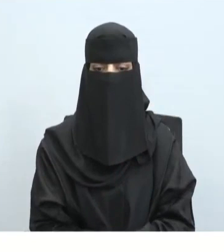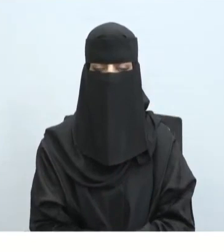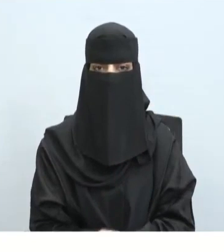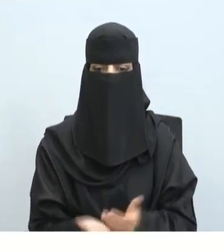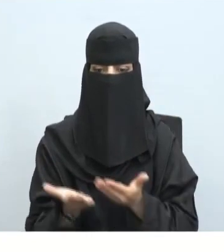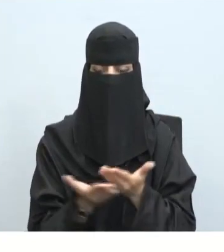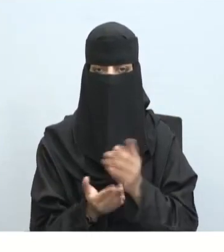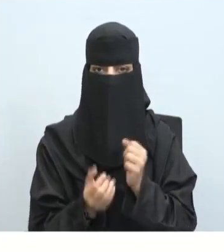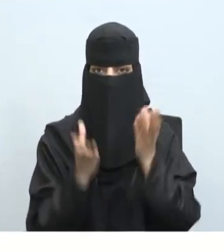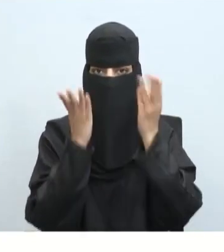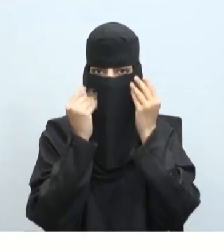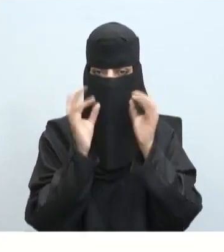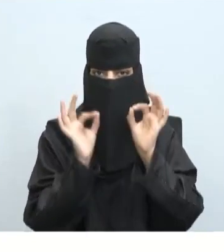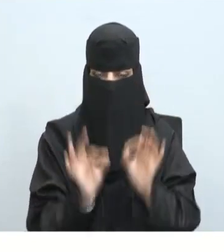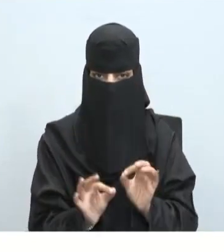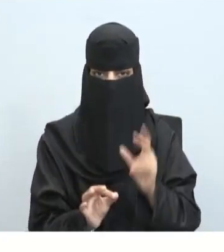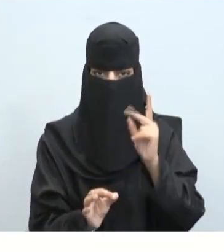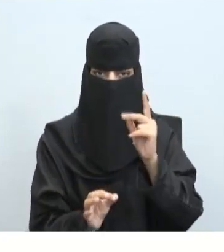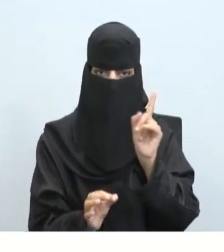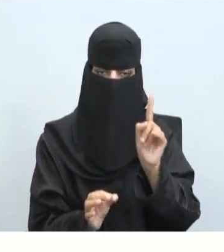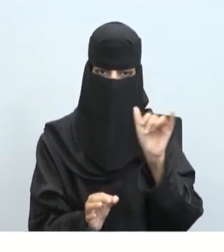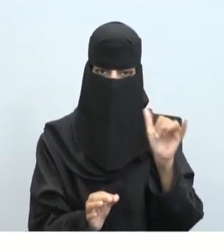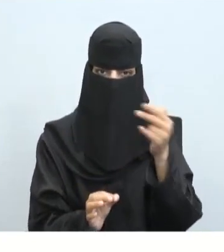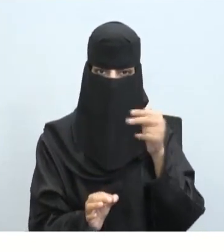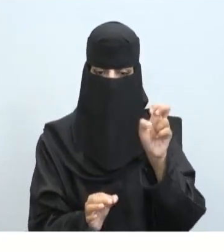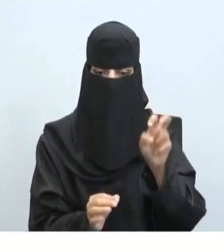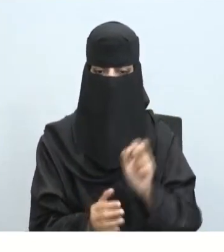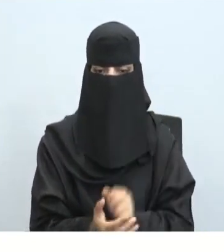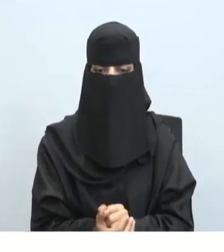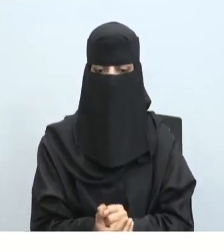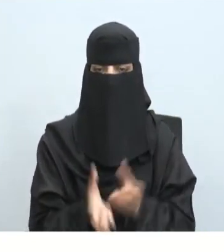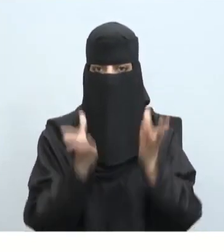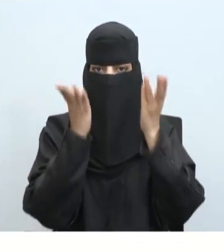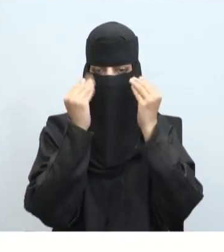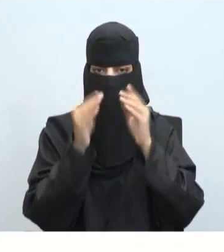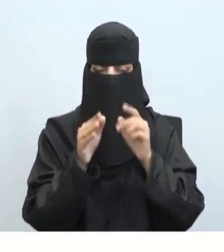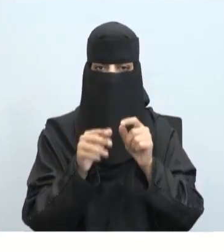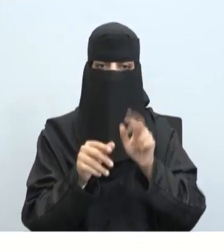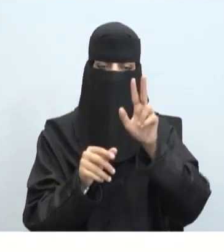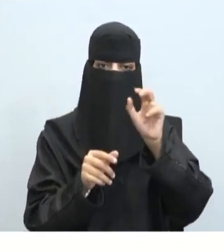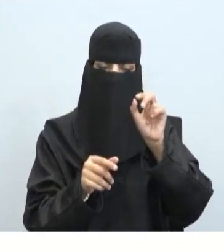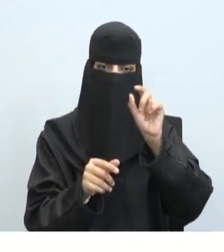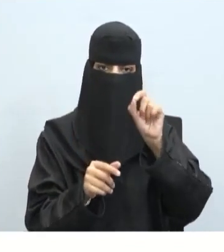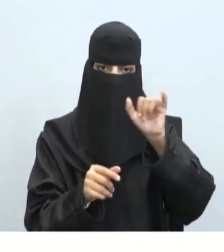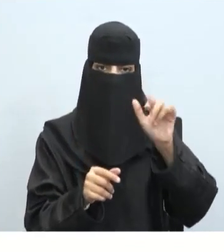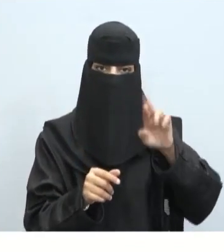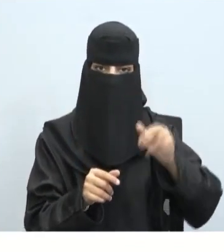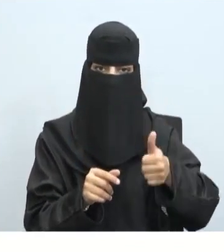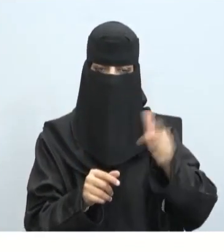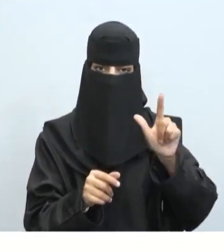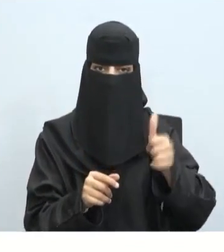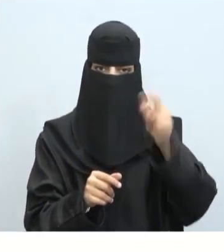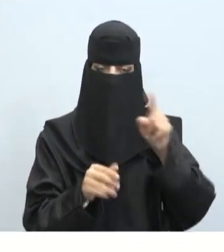تكلمنا عن العلوم الطبيعيه العلوم الطبيعيه علم الفيزياء برع